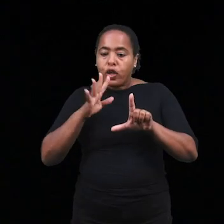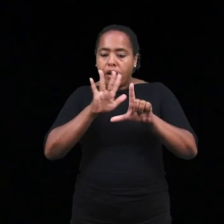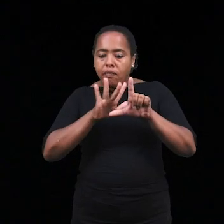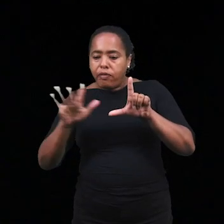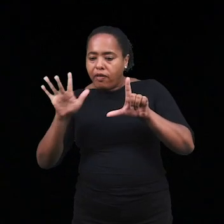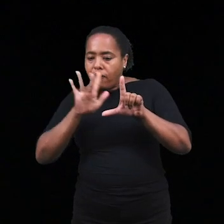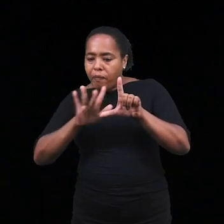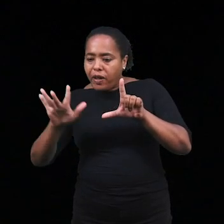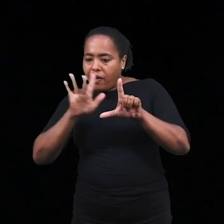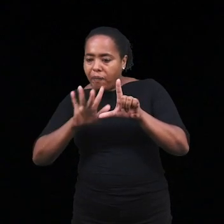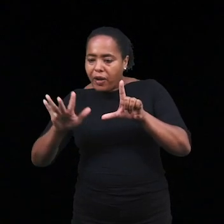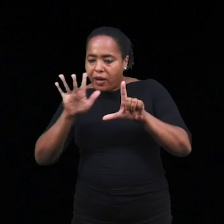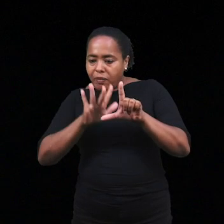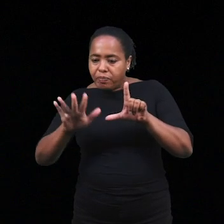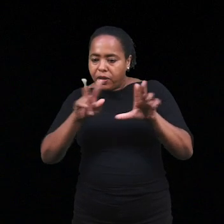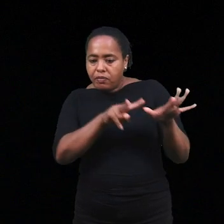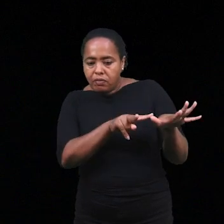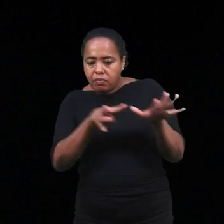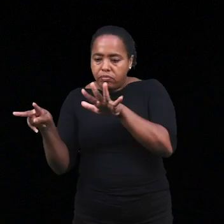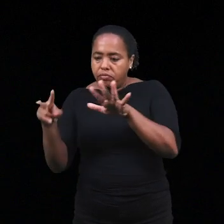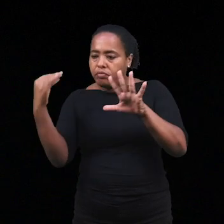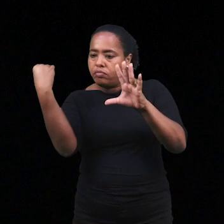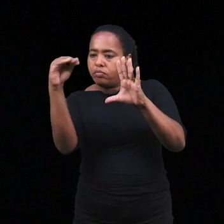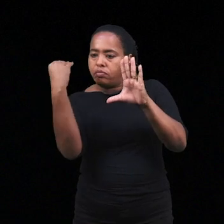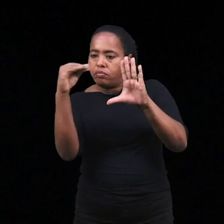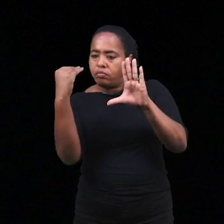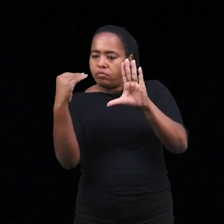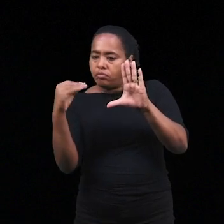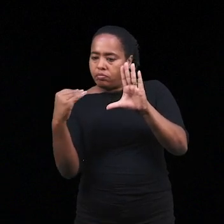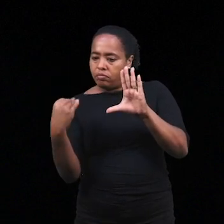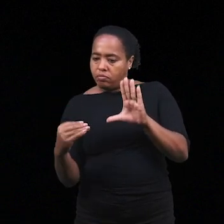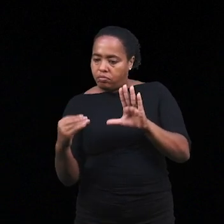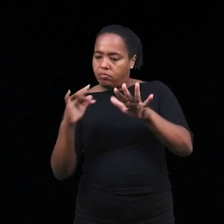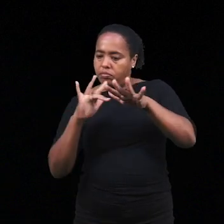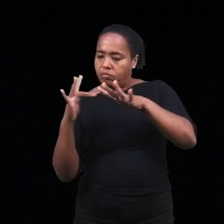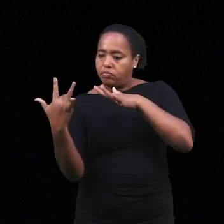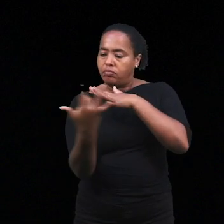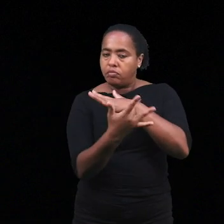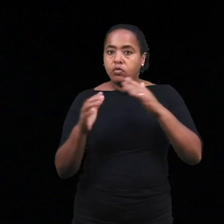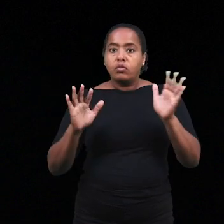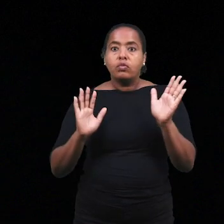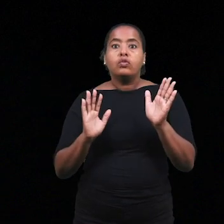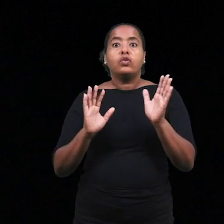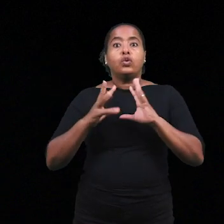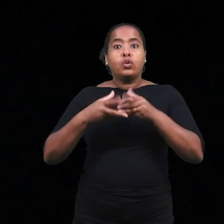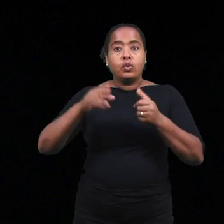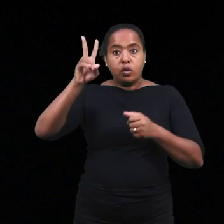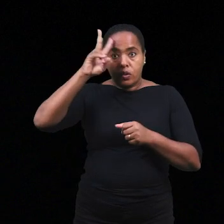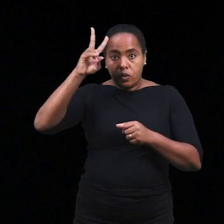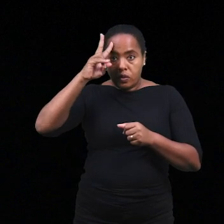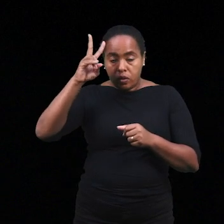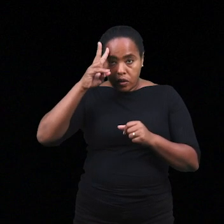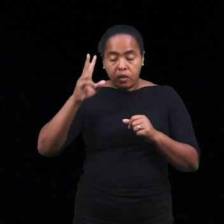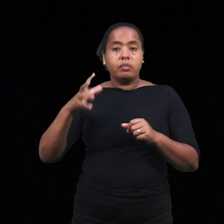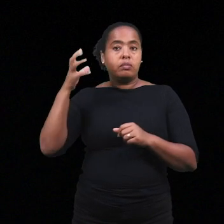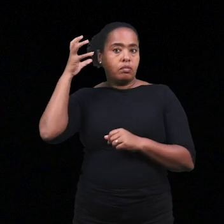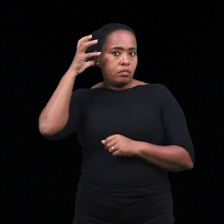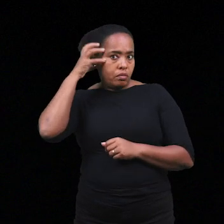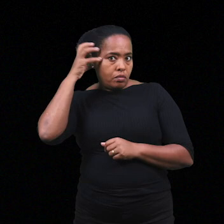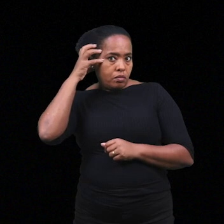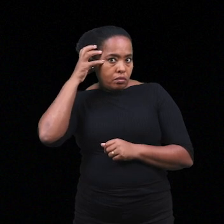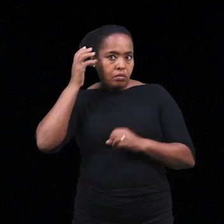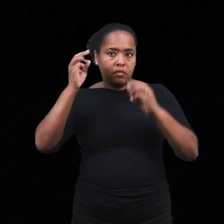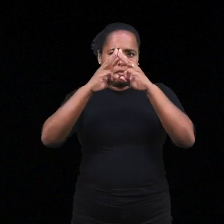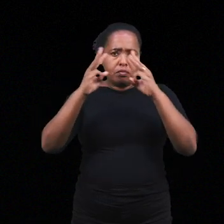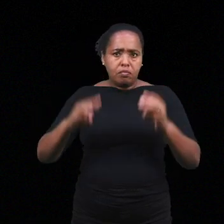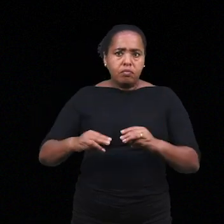нас. Можете также слушать нас в нашем приложении «Радио Манаим»,